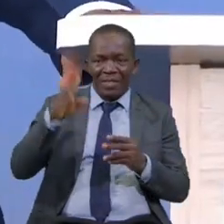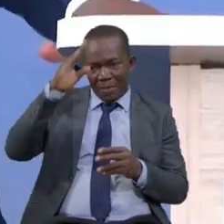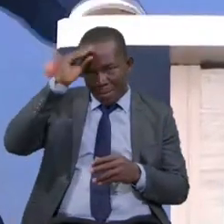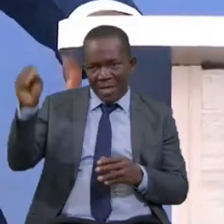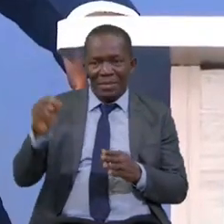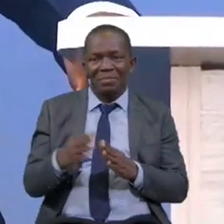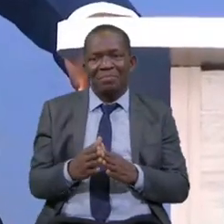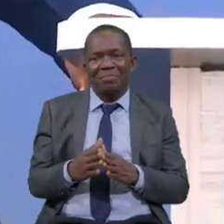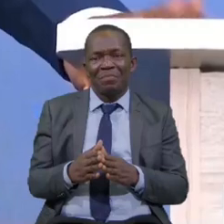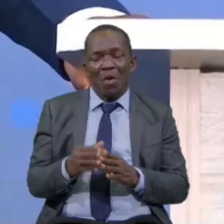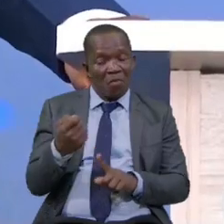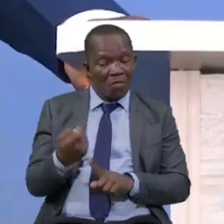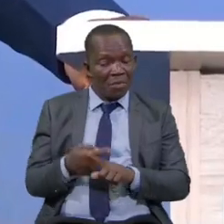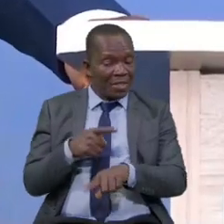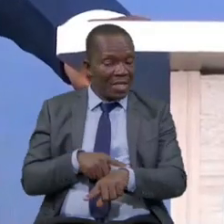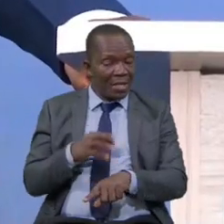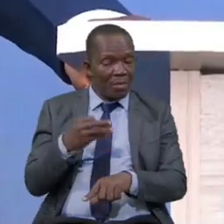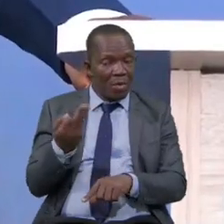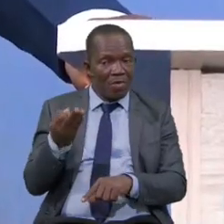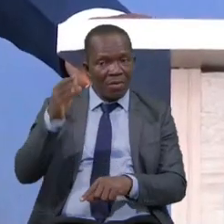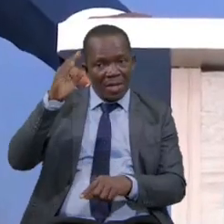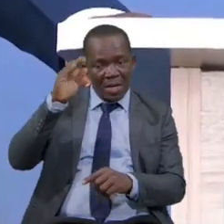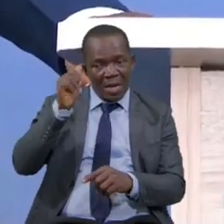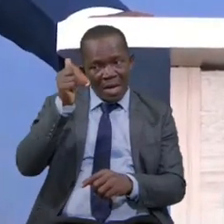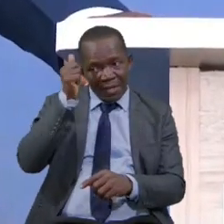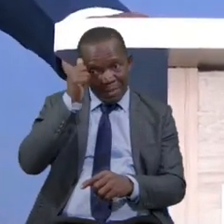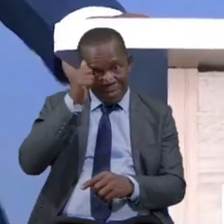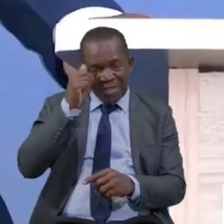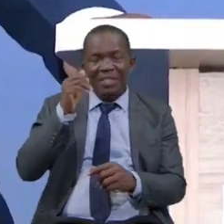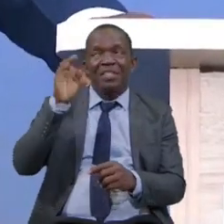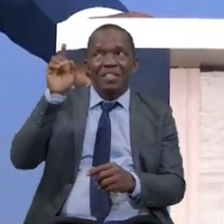depuis le temps d'Adam, tel qu'il devrait vivre. Mais Adam a échoué.